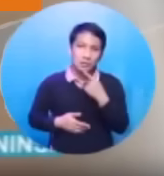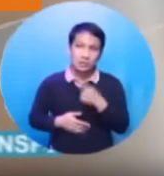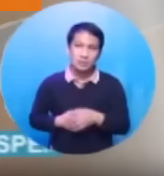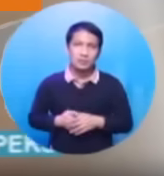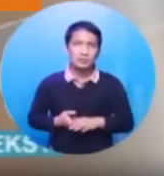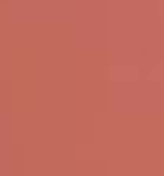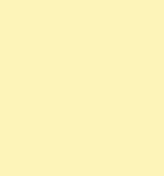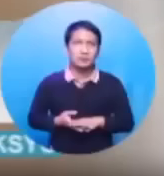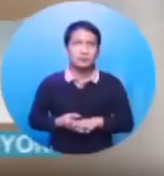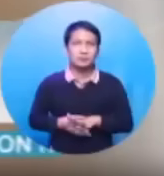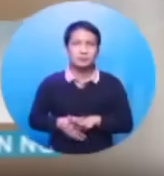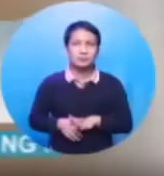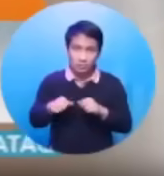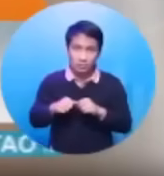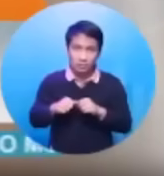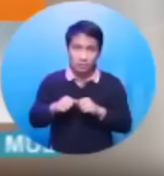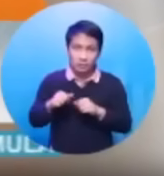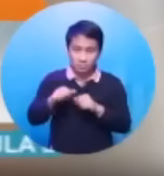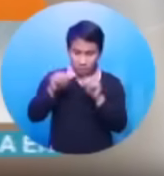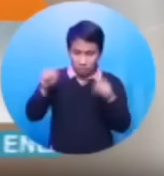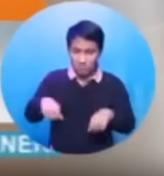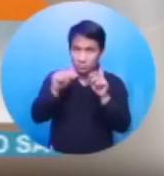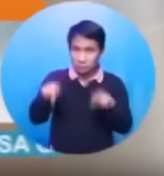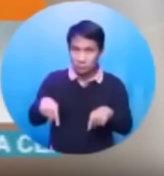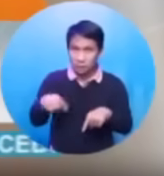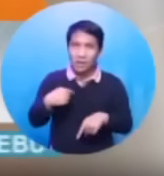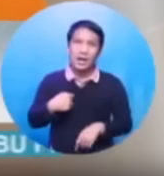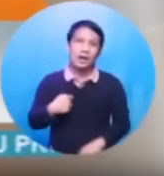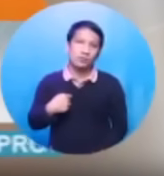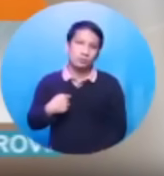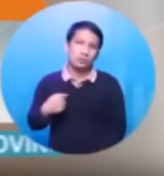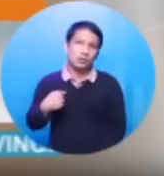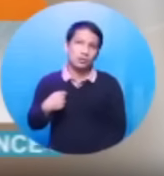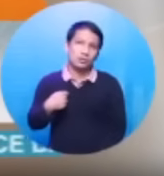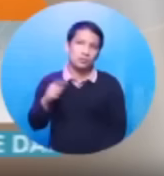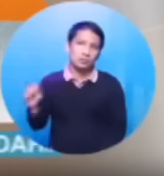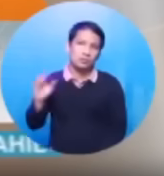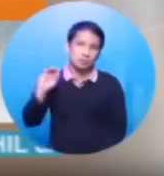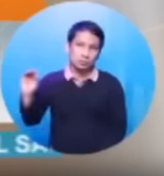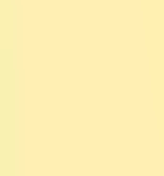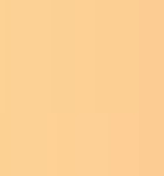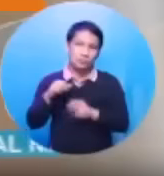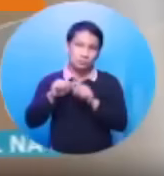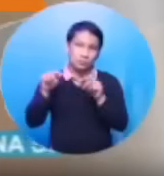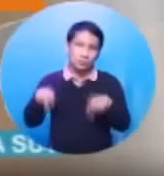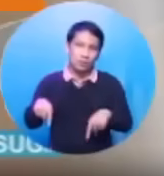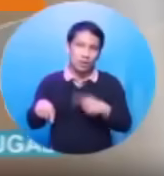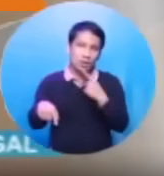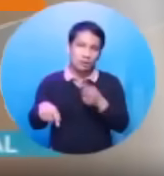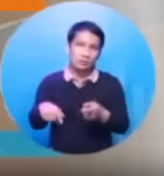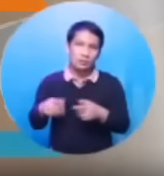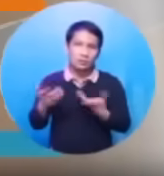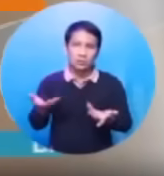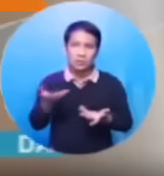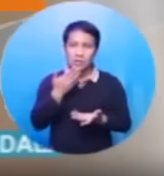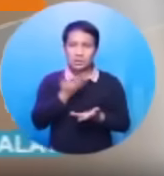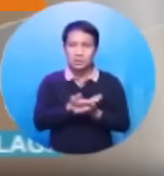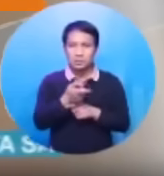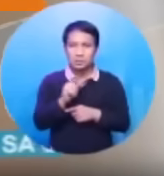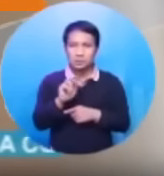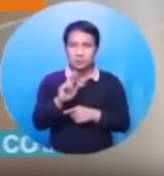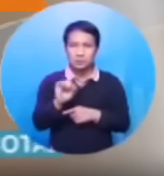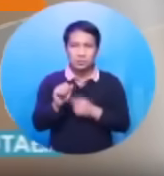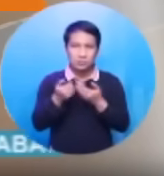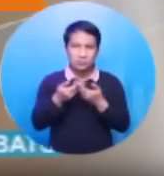po ah. Sandila lang, attorney. Angelica, yes, sinong nagbabayad sa apartment? Ako po. Okay, so ikaw may-ari ng apartment. Okay, Attorney Garrett, wala bang trespassing